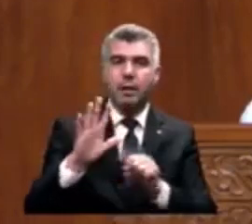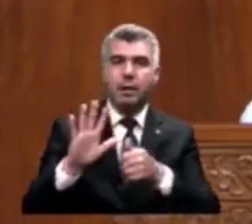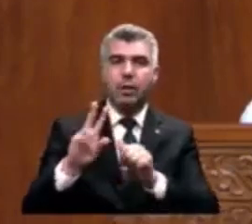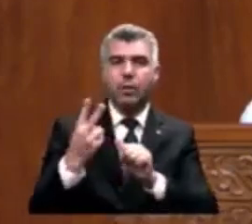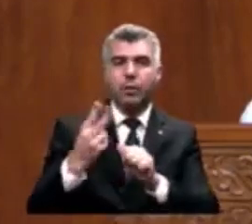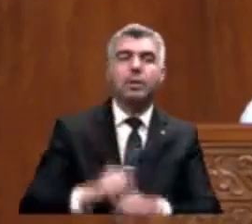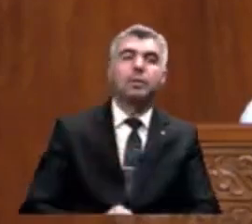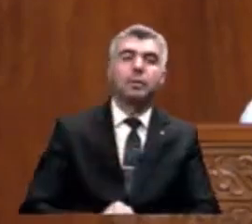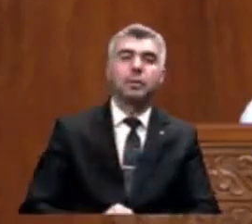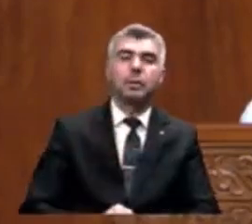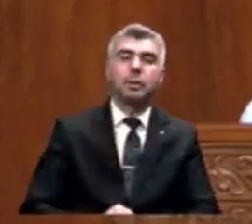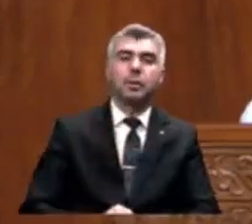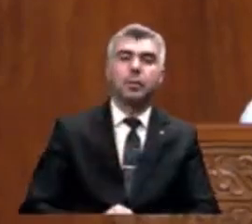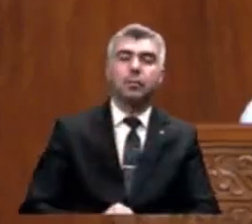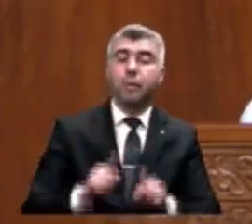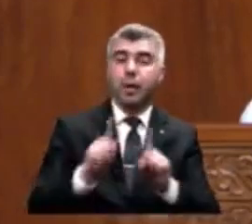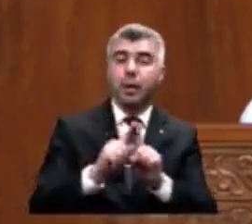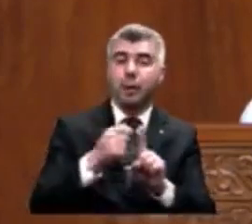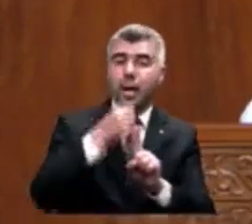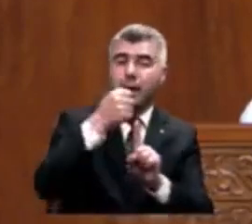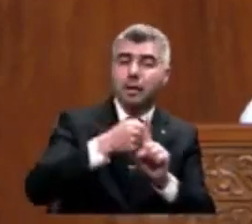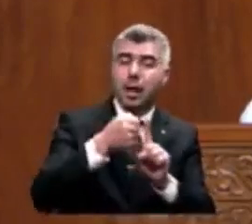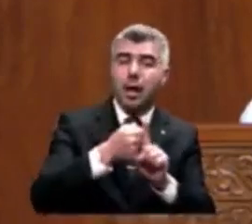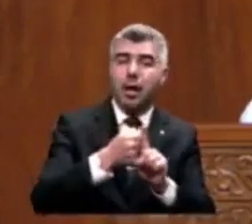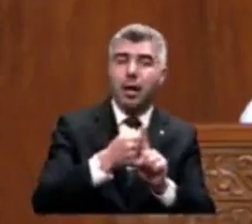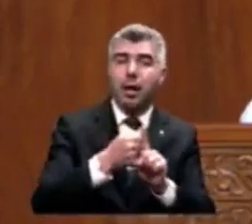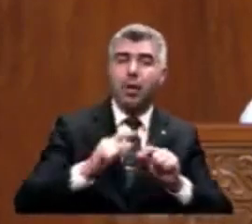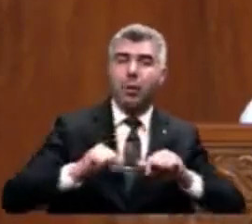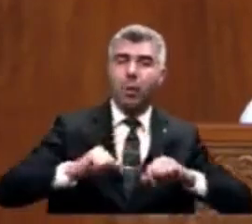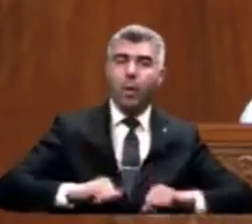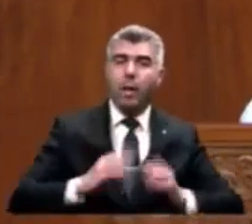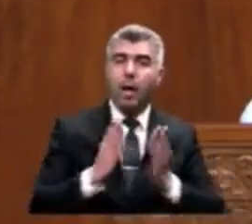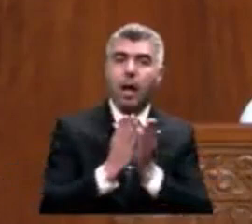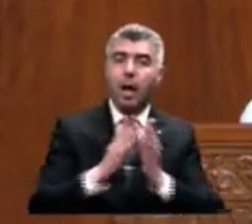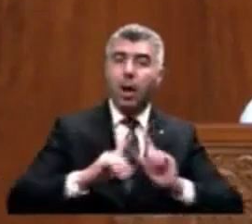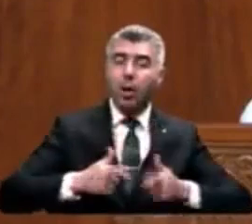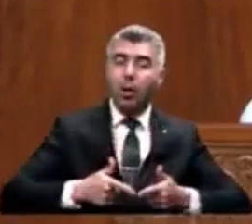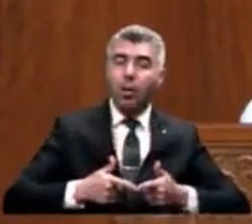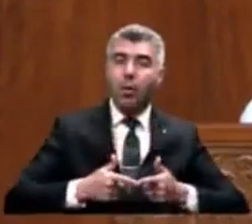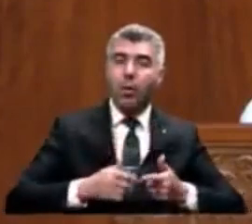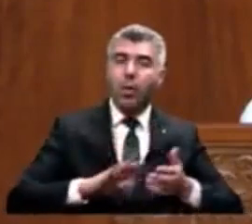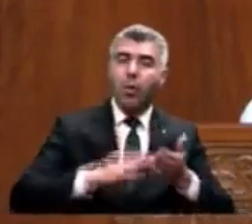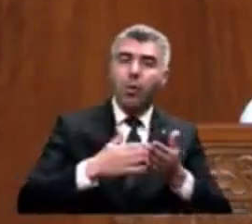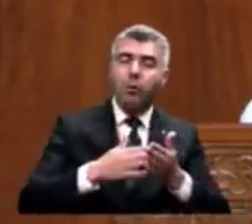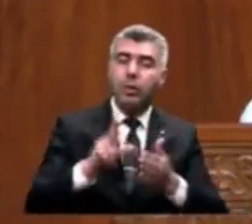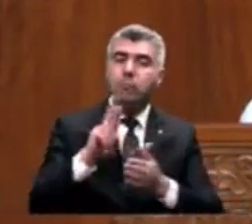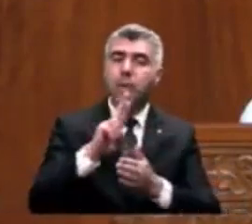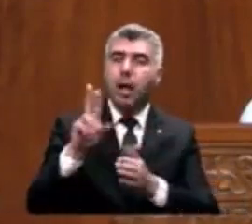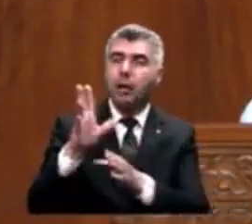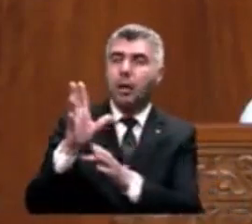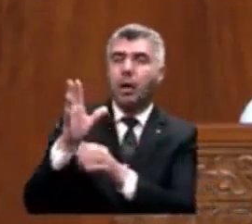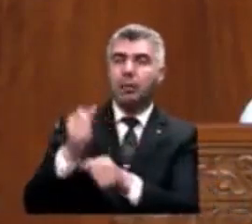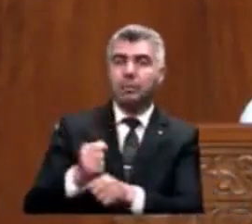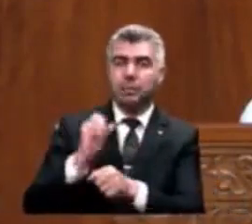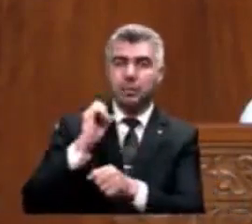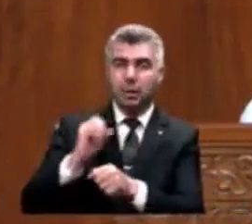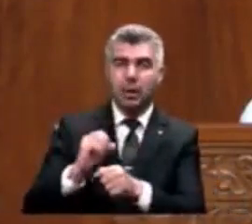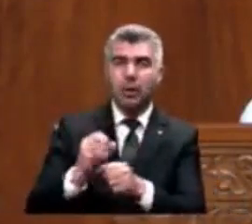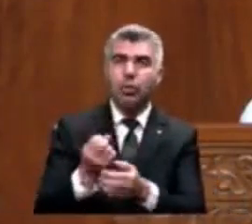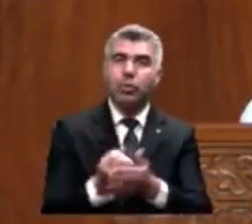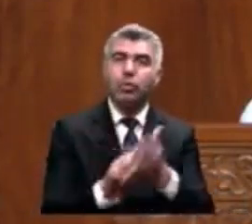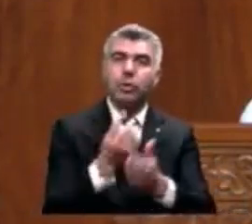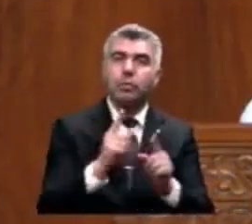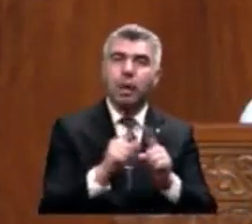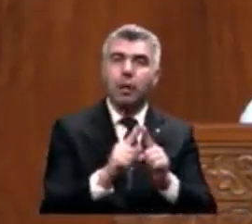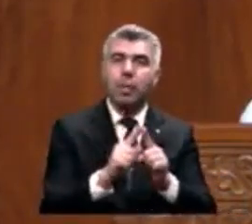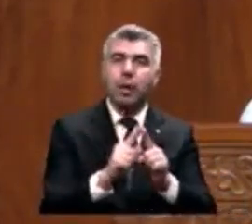2022-2026. يحظى إصلاح المنظومة التعليمية بعناية ملكية سامية بالنظر إلى أثره في تكوين